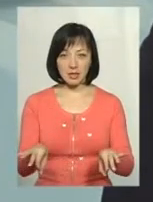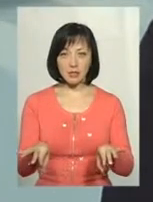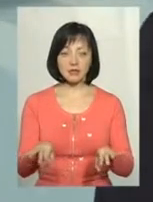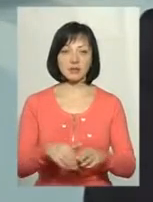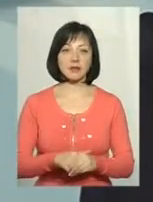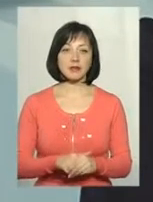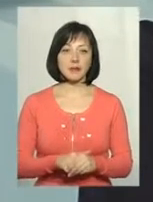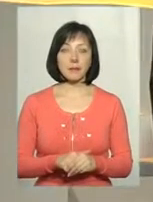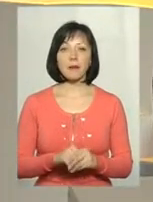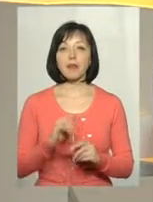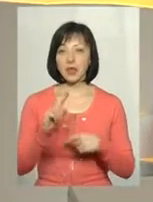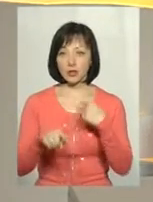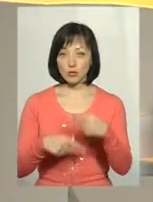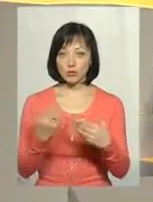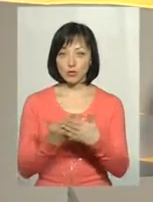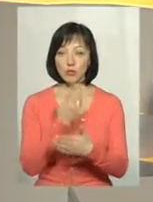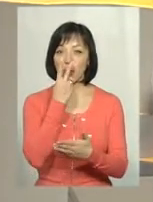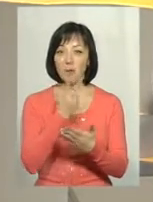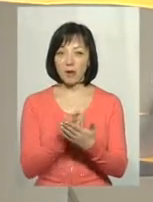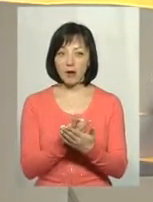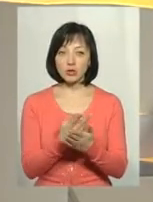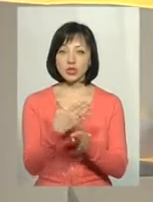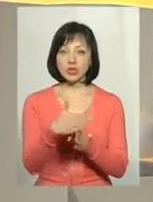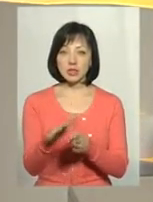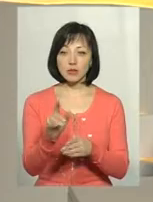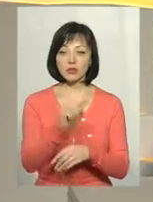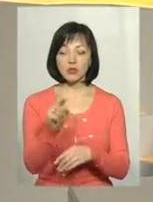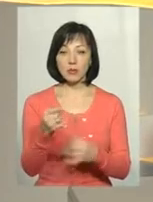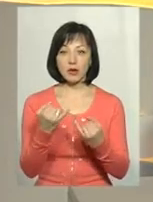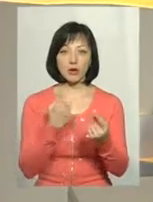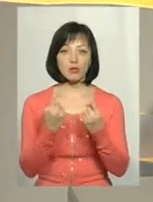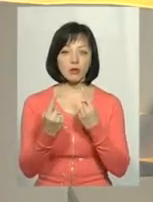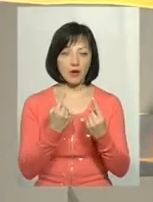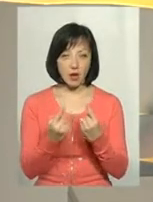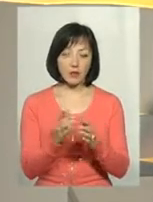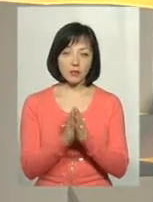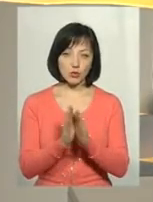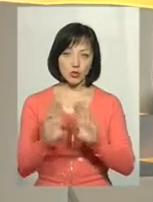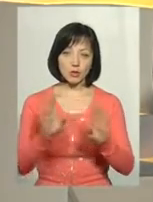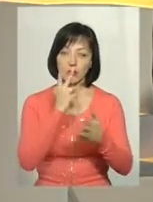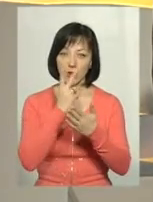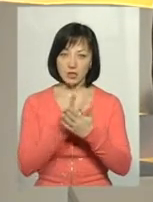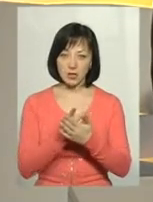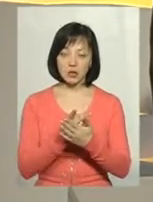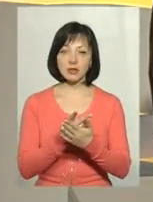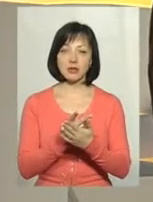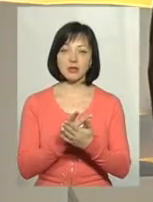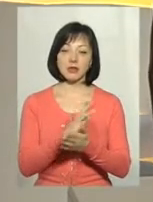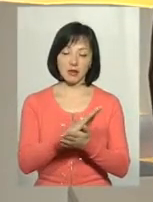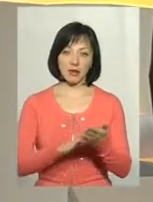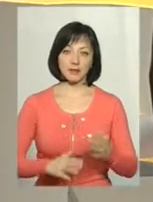До речі, на наступному сюжеті ми побачимо частину з того, про що ви говорили. Прошу режисера його показати нам, і